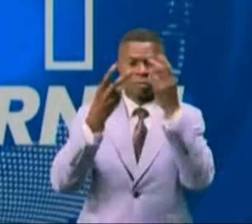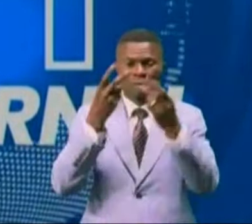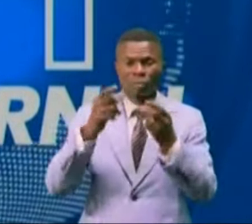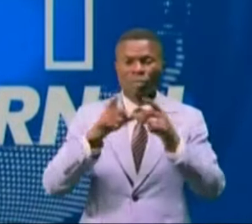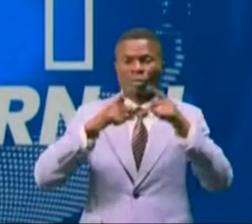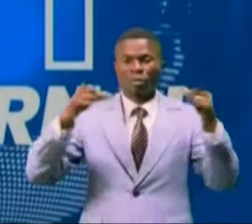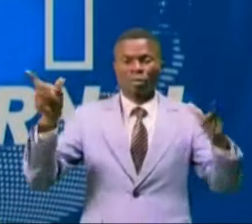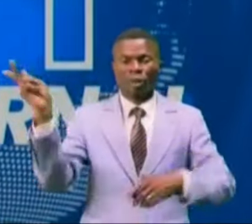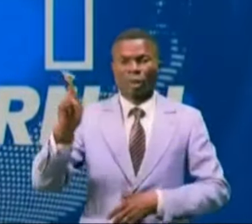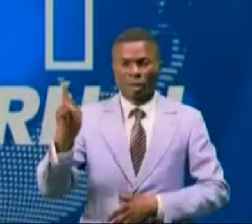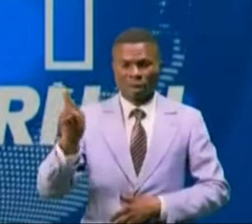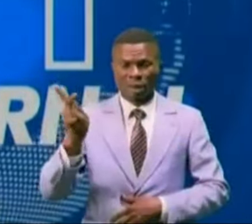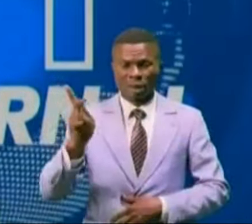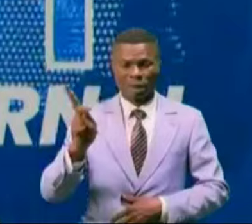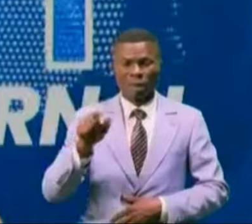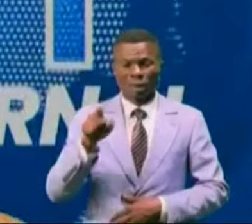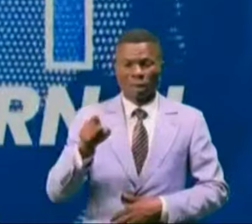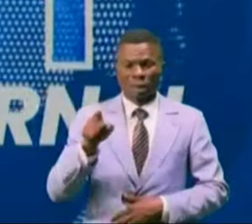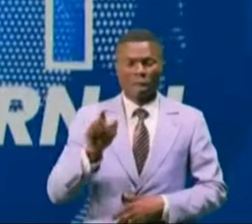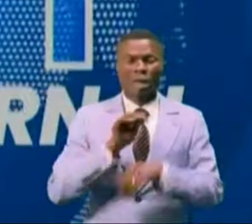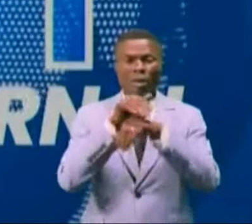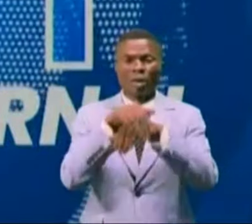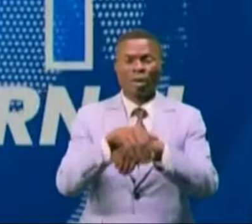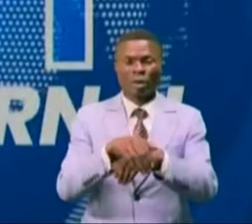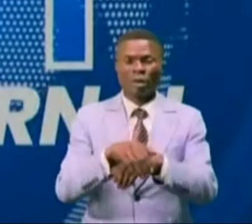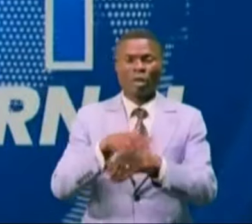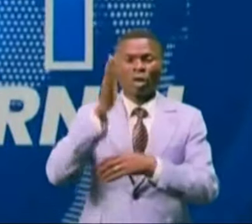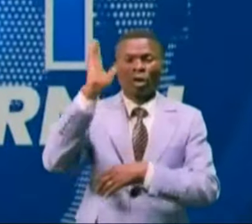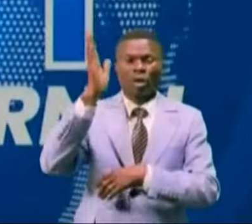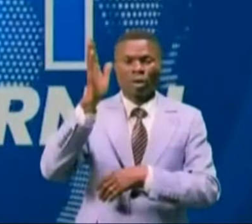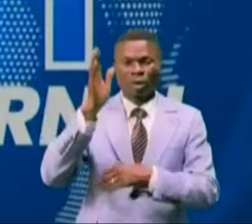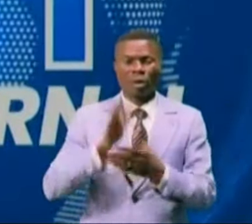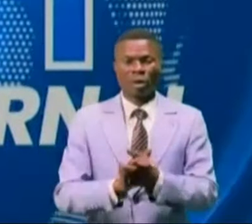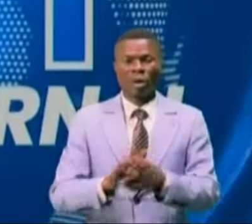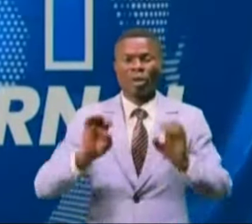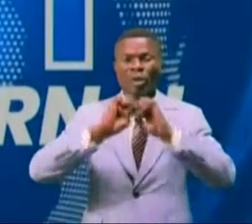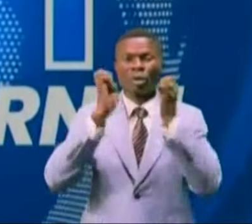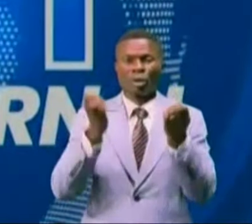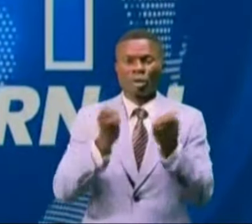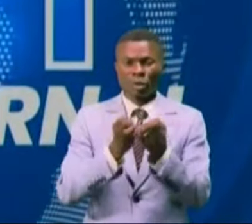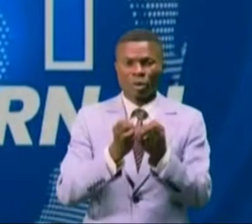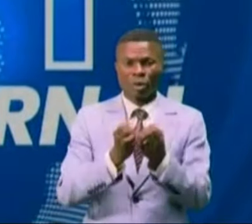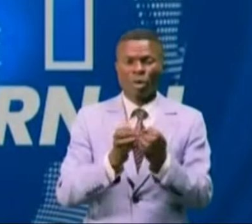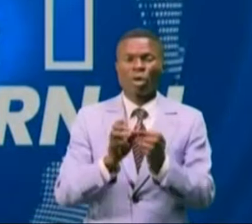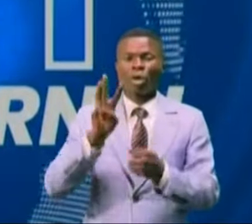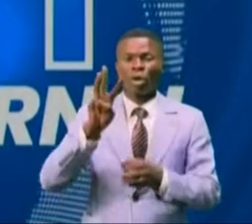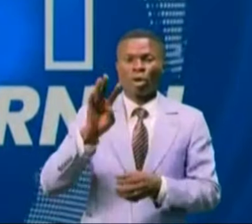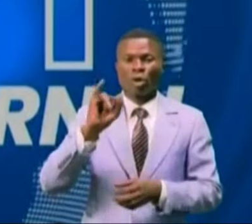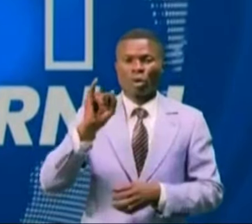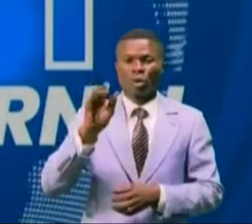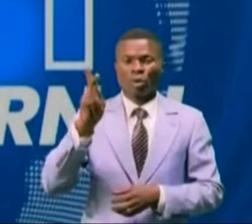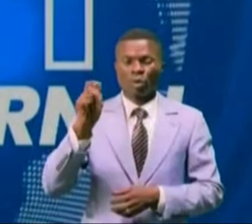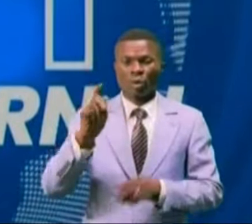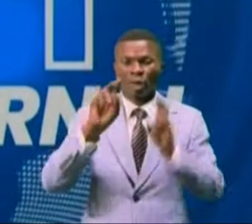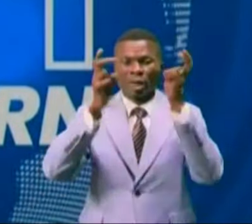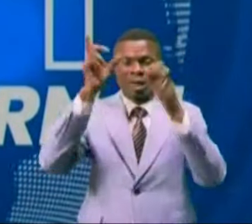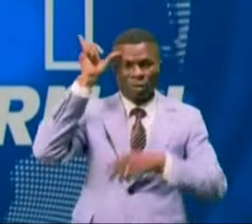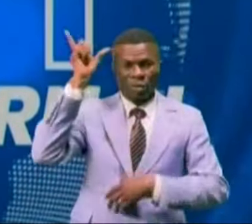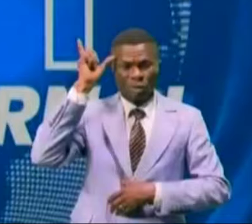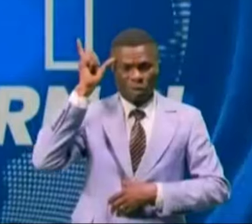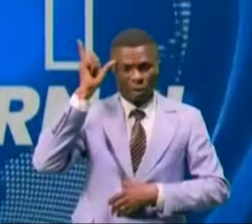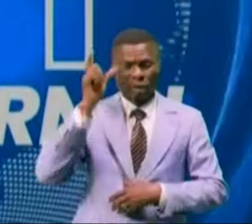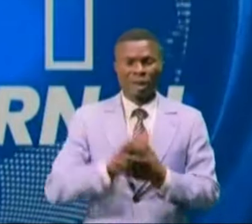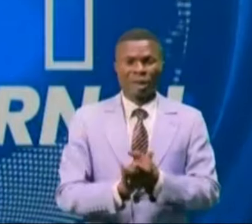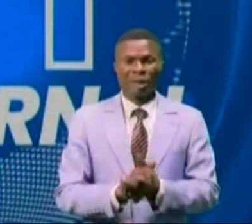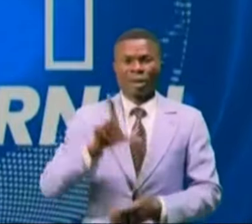grand caill il y a également pris part aux assises de dircy mining week à Bachi sur place Lambert